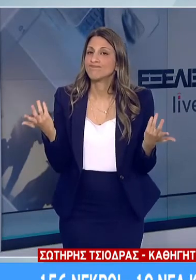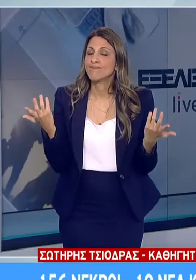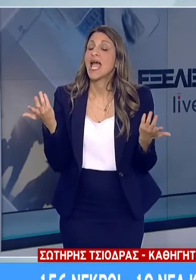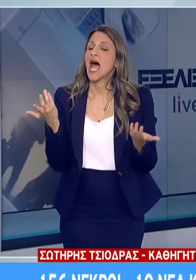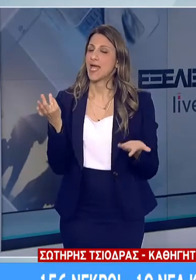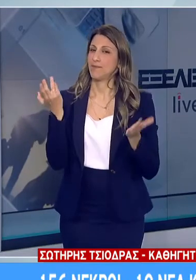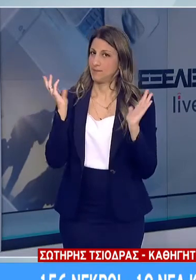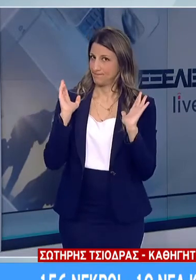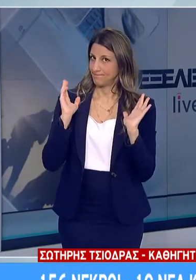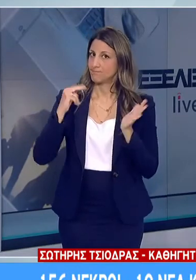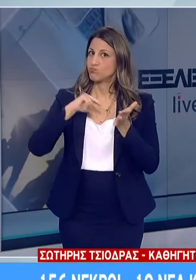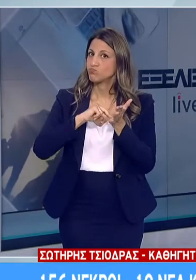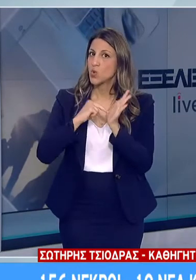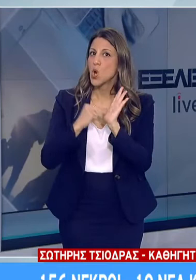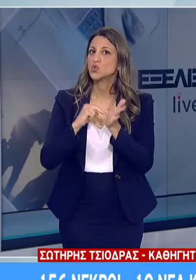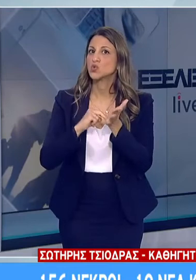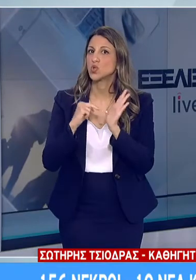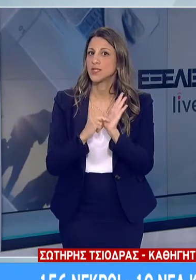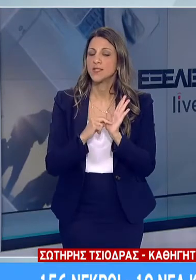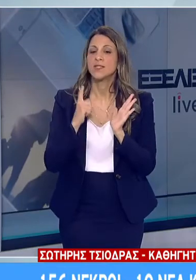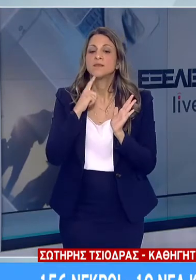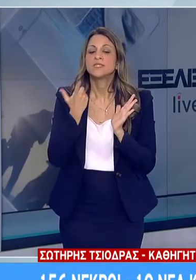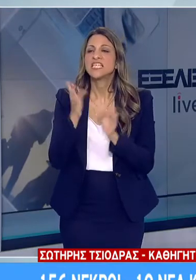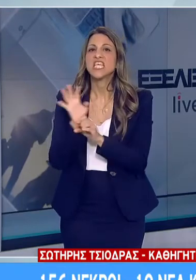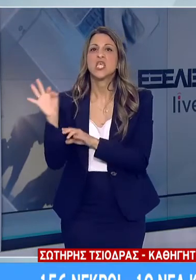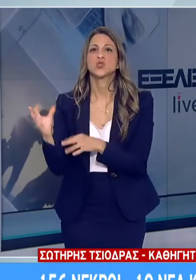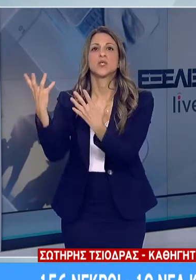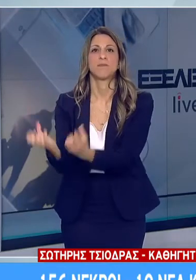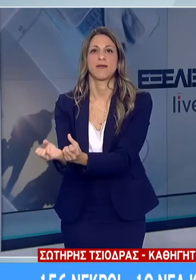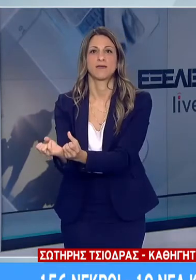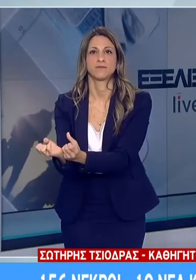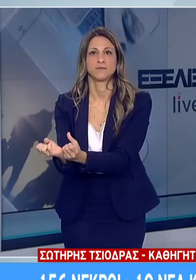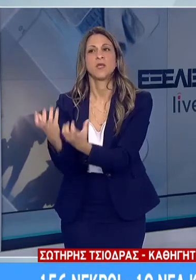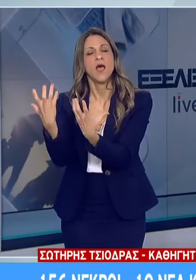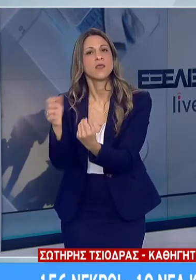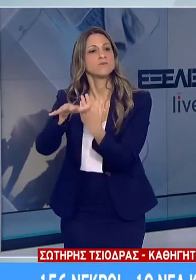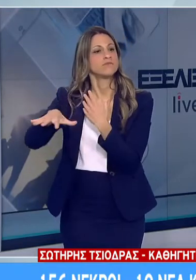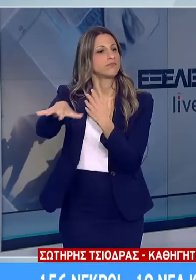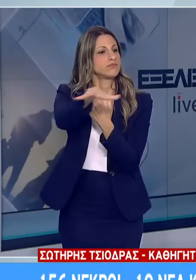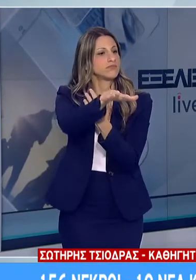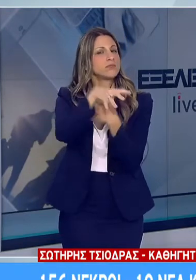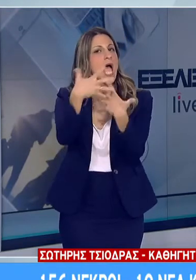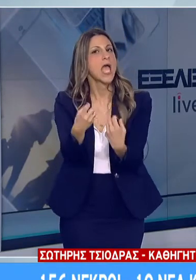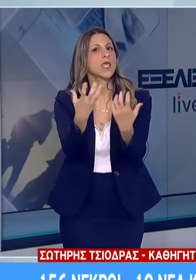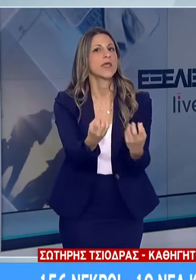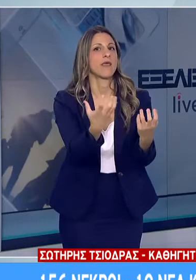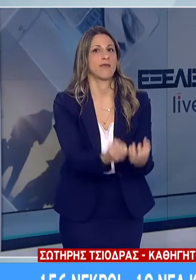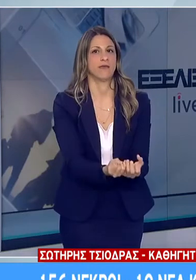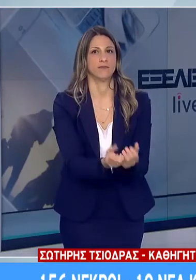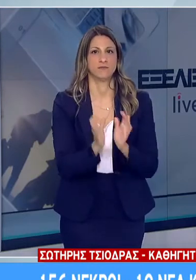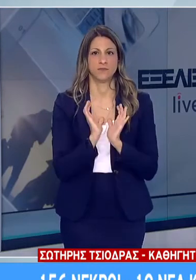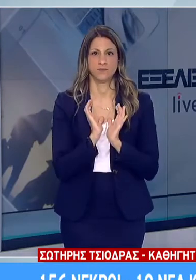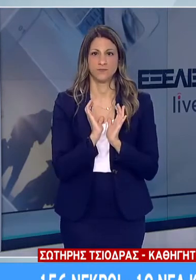ένας ενδημικός ιός. Τι σημαίνει ενδημικός? Με απλά λόγια, σημαίνει πως θα κυκλοφορεί για αρκετό καιρό ανάμεσά μας, χωρίς να χρειάζεται